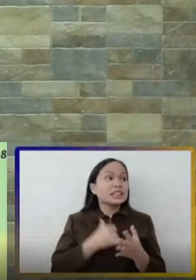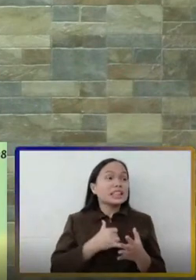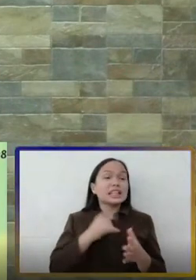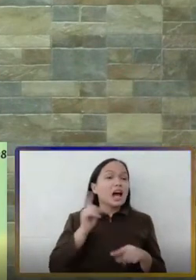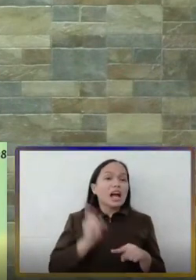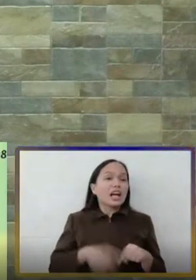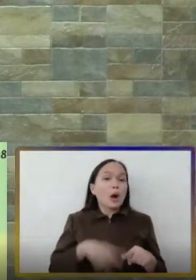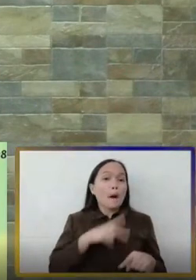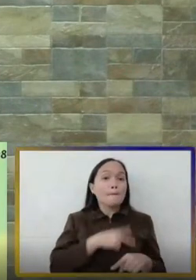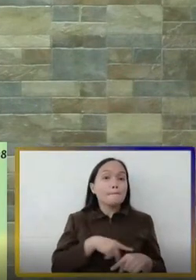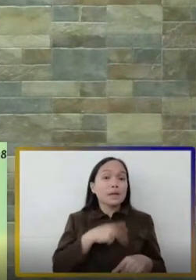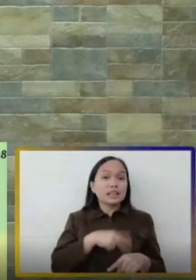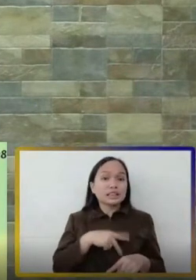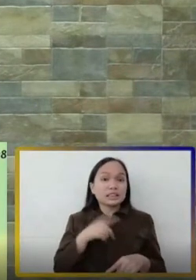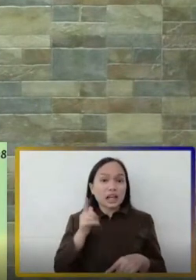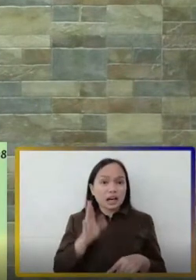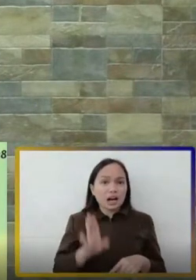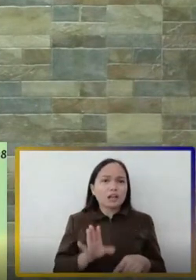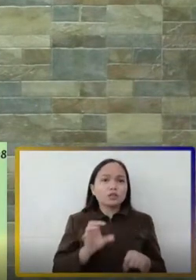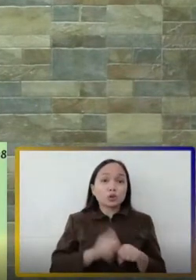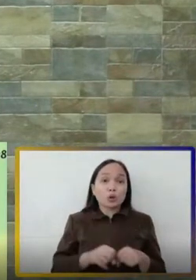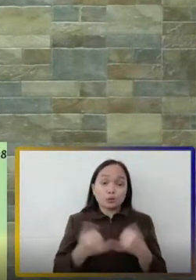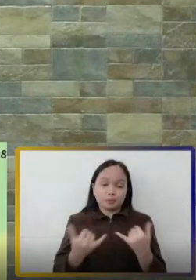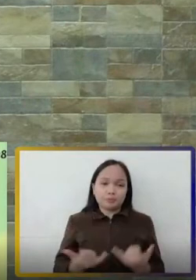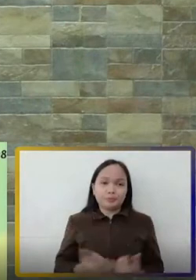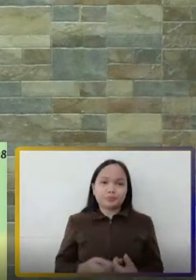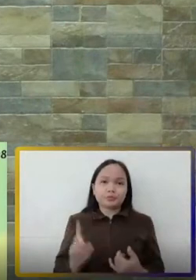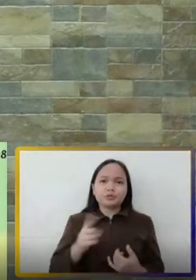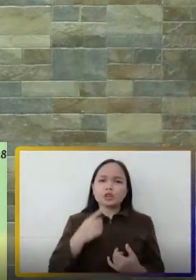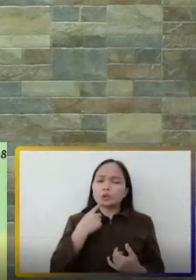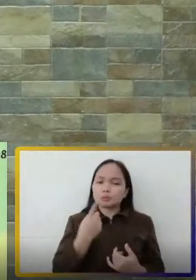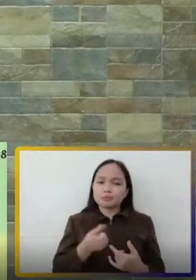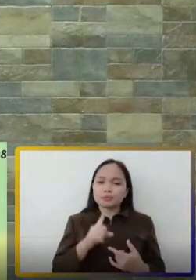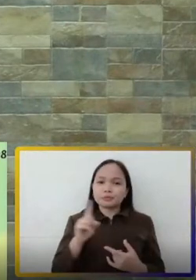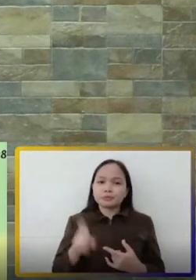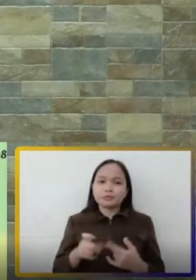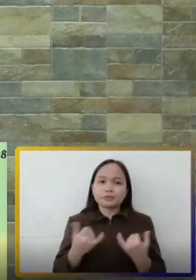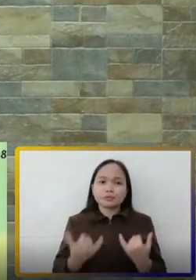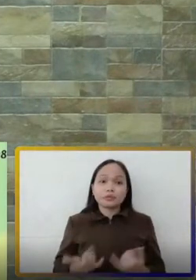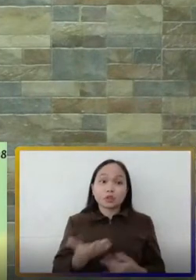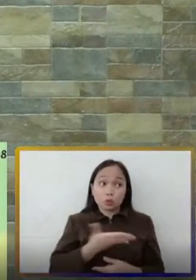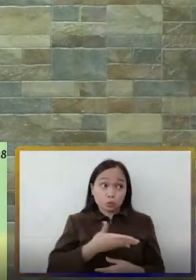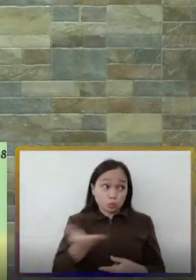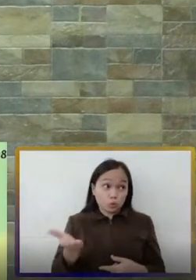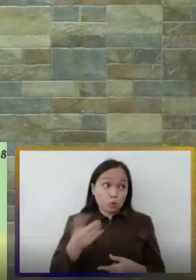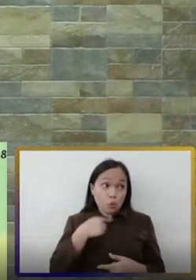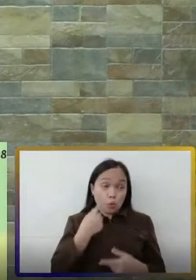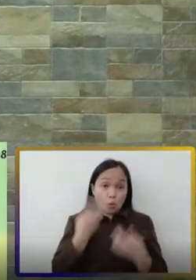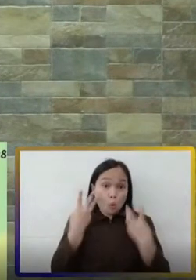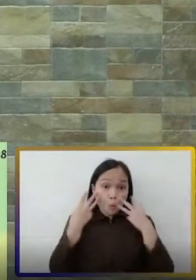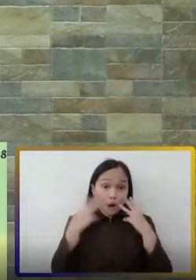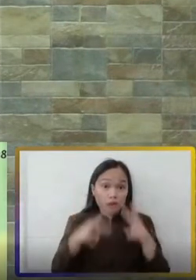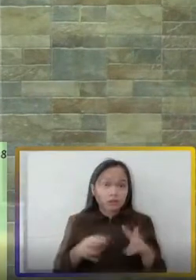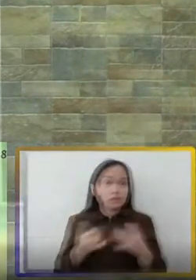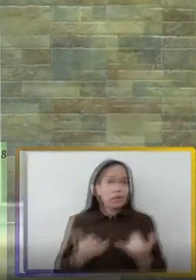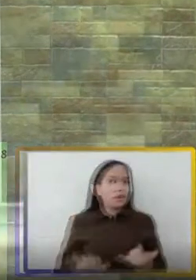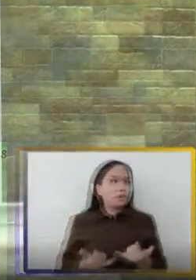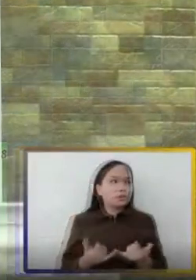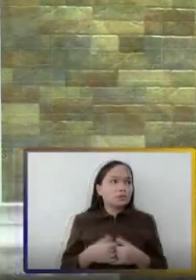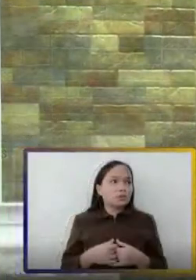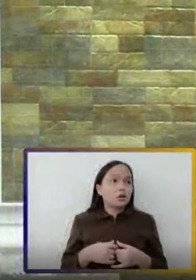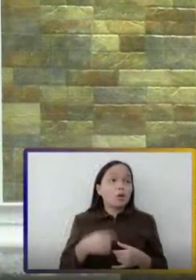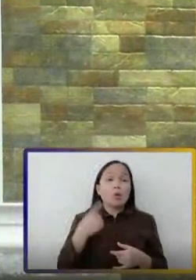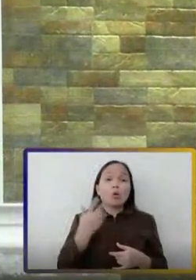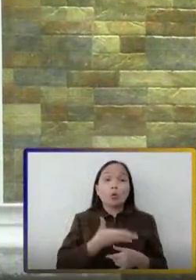Diyos. Now, ngayon, ang tanong ko ngayon sa inyo, kayo bang nanonood, yung bang pinapanood mo